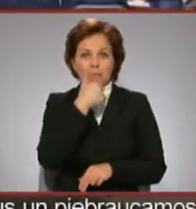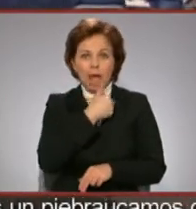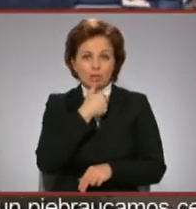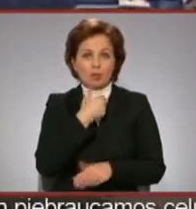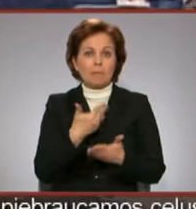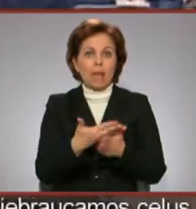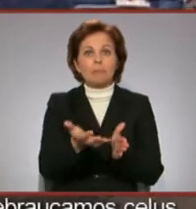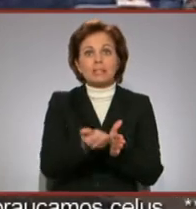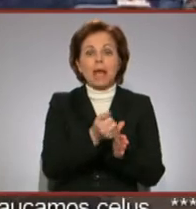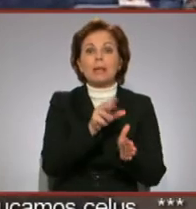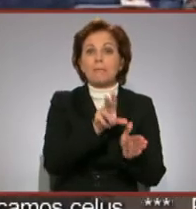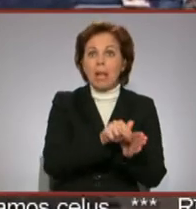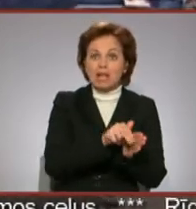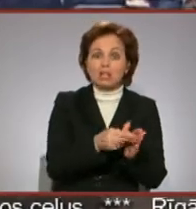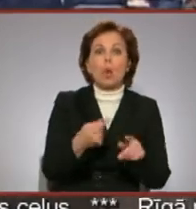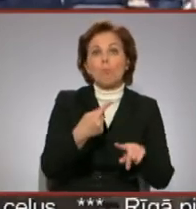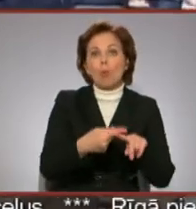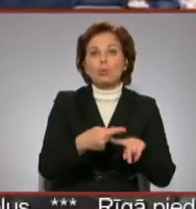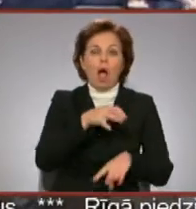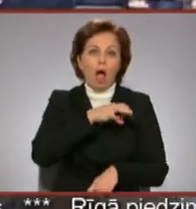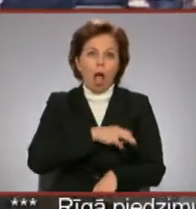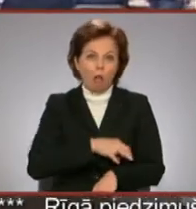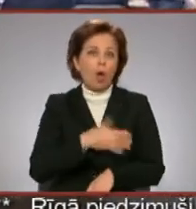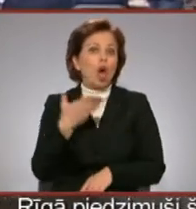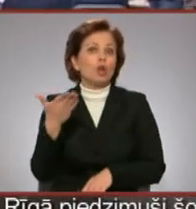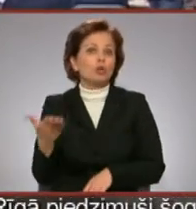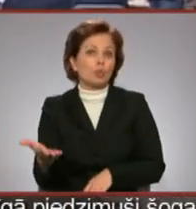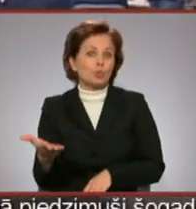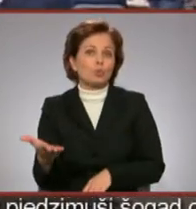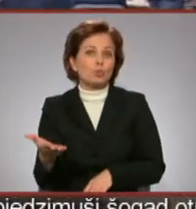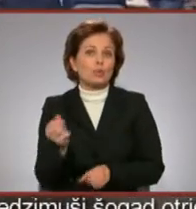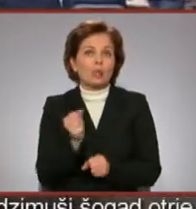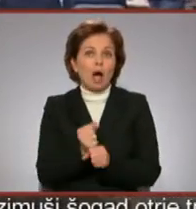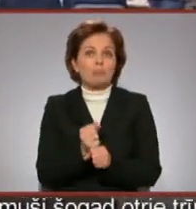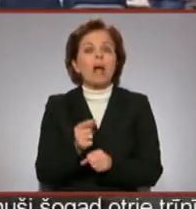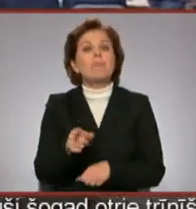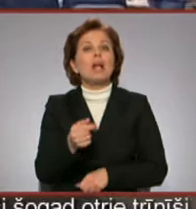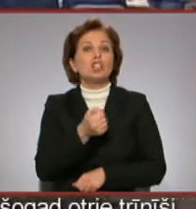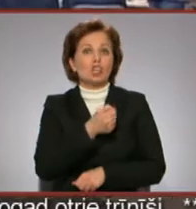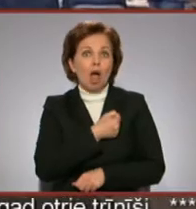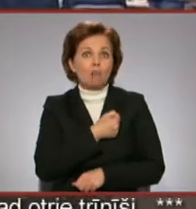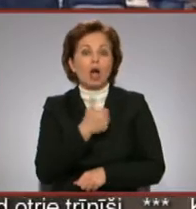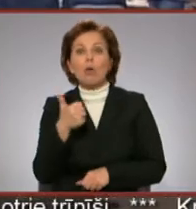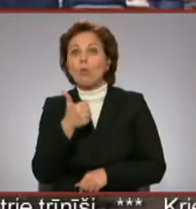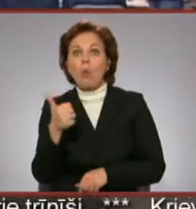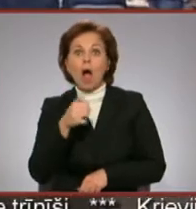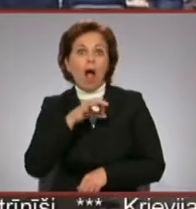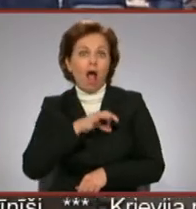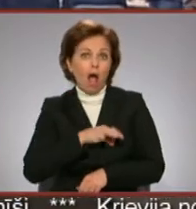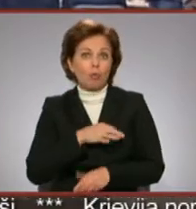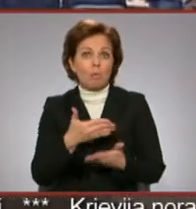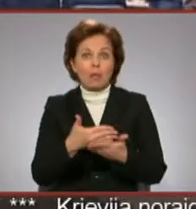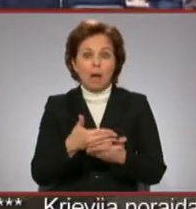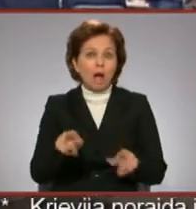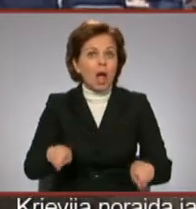saņemu pensiju un vēl algu. Un jūsu dāmā? Bet diemžēl tiem, kuriem ar to algu ir jāaudzina